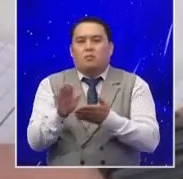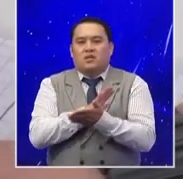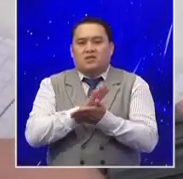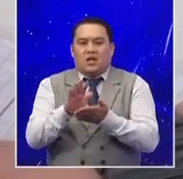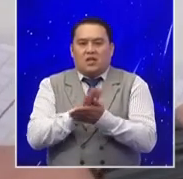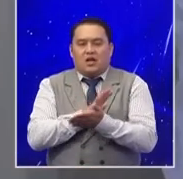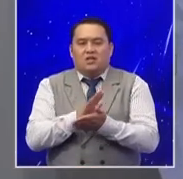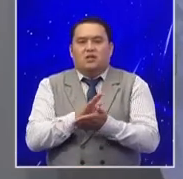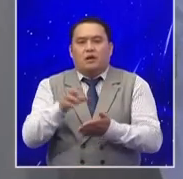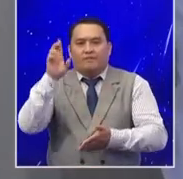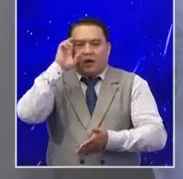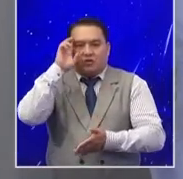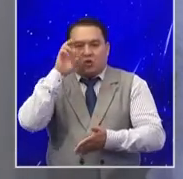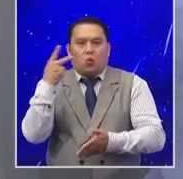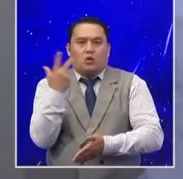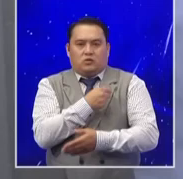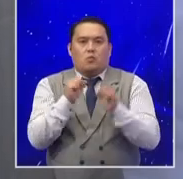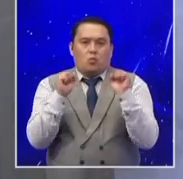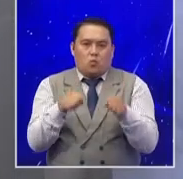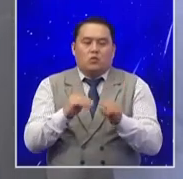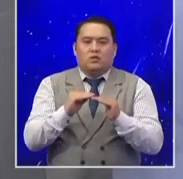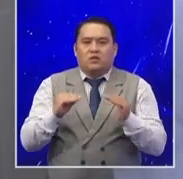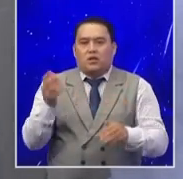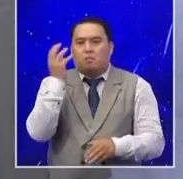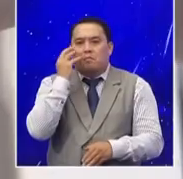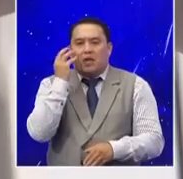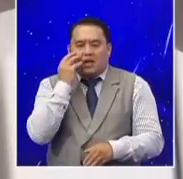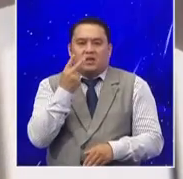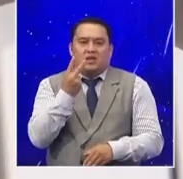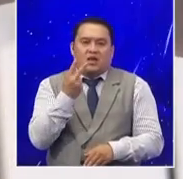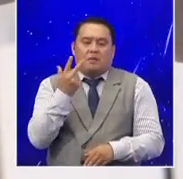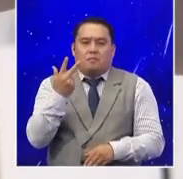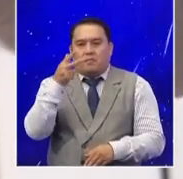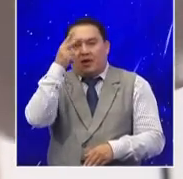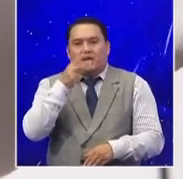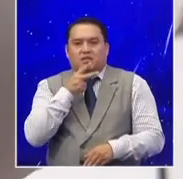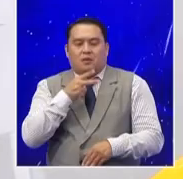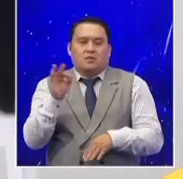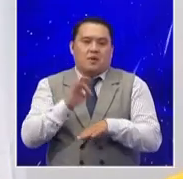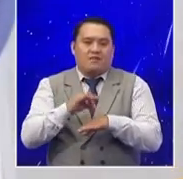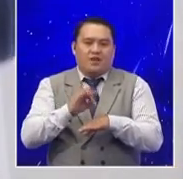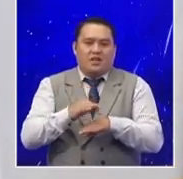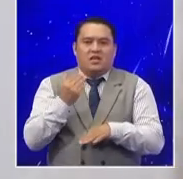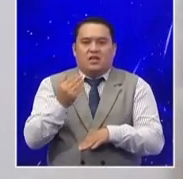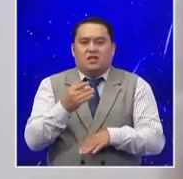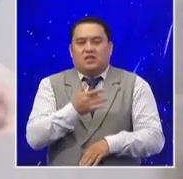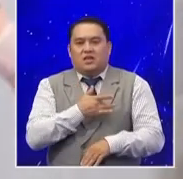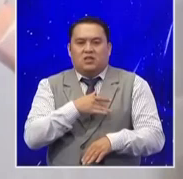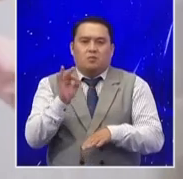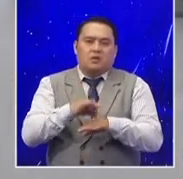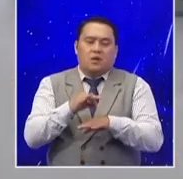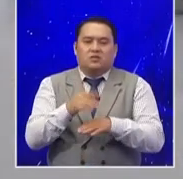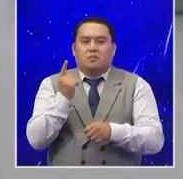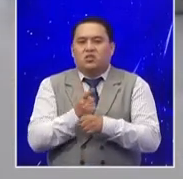бесплатно. Также за счет государства прививки могут получить дети, беременные на втором триместре, лица с хроническими заболеваниями